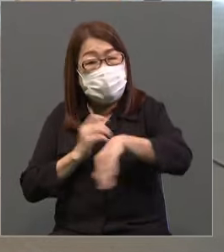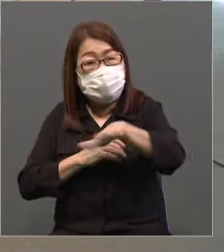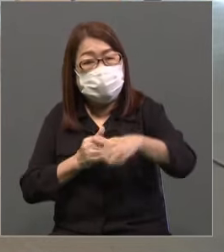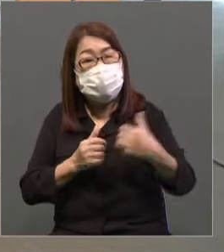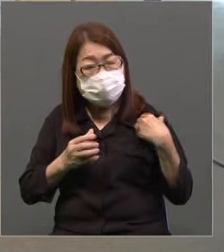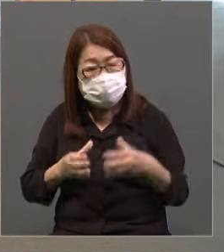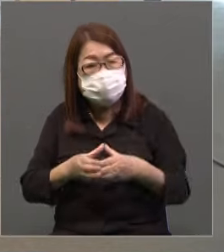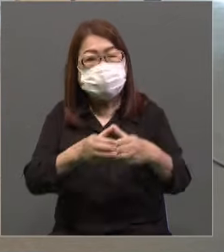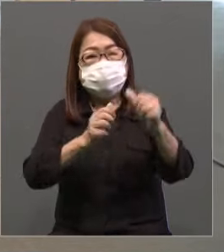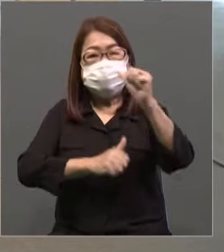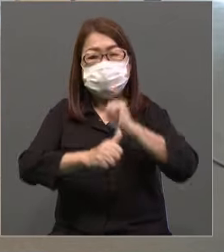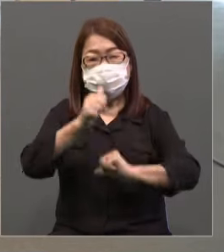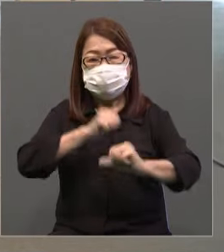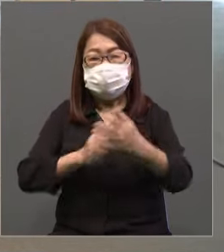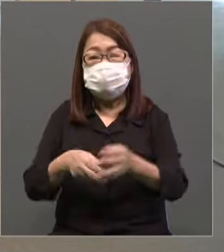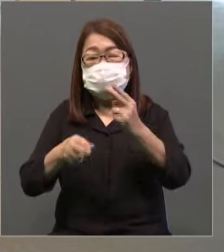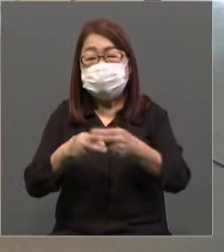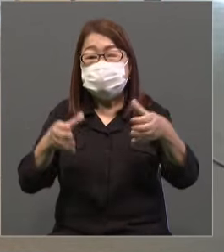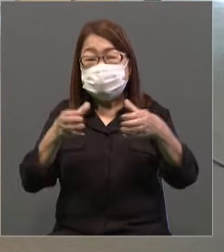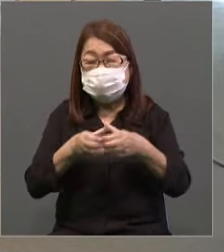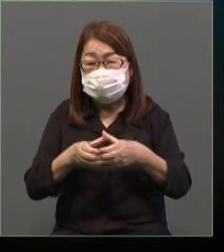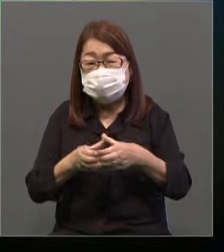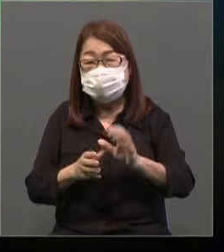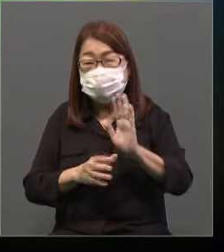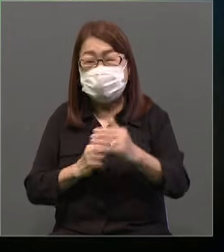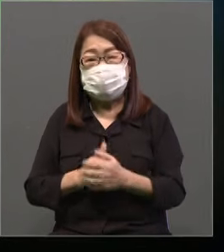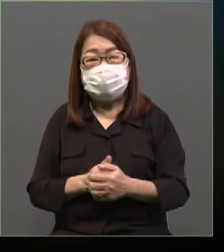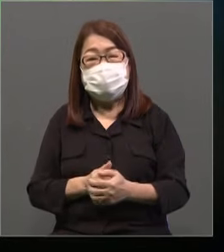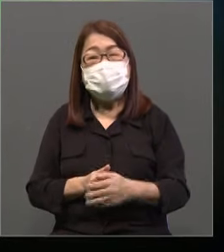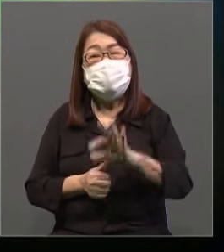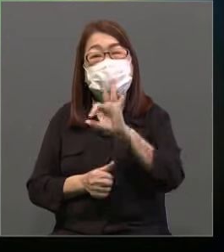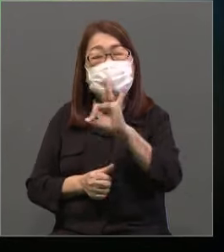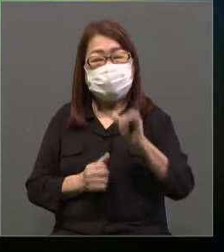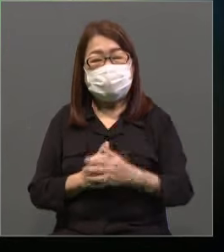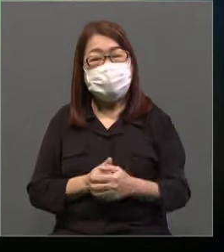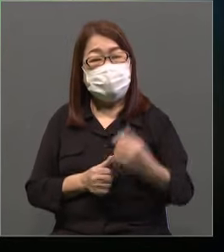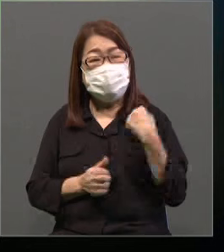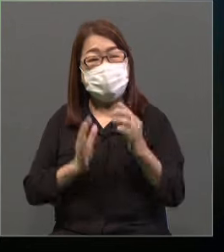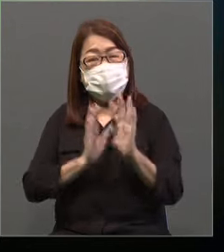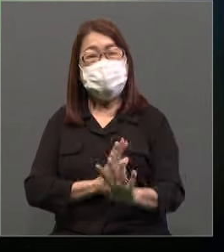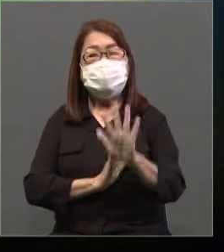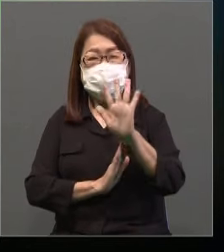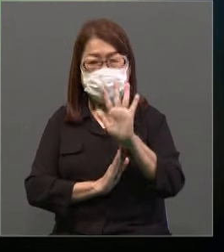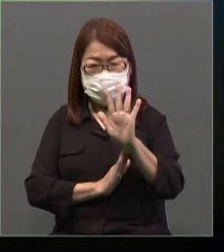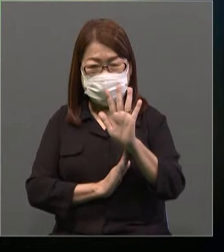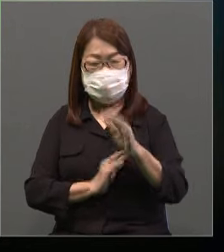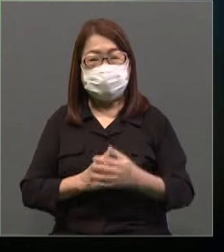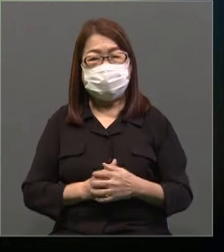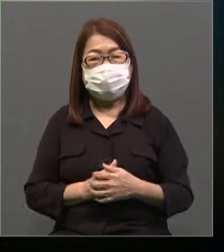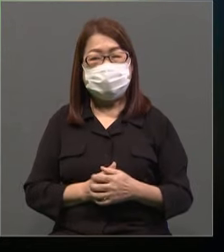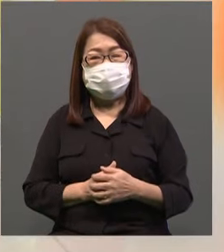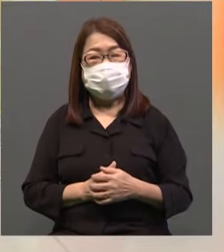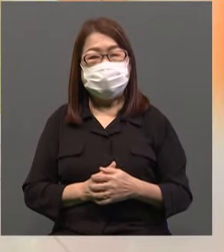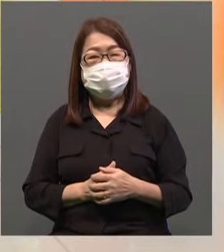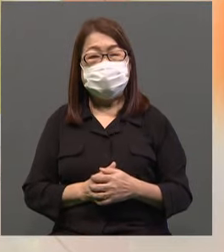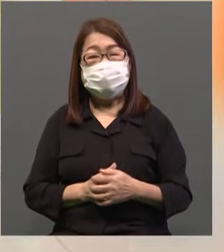ประกวดด้วยใช้ชื่อทีมว่า Fristy Gang ประกอบด้วยน้องโยเคนน้องภูผาน้องนาลินน้องพริมและน้องเอ